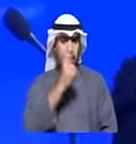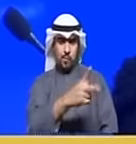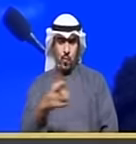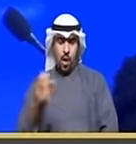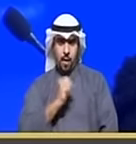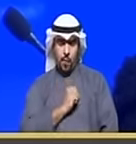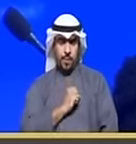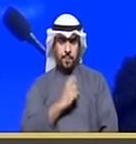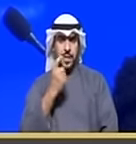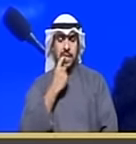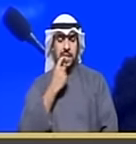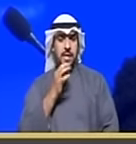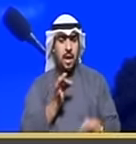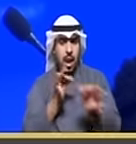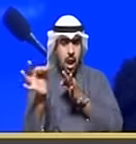نهايه